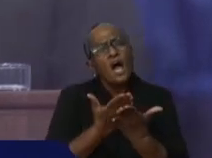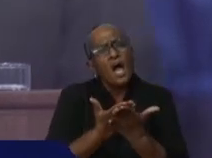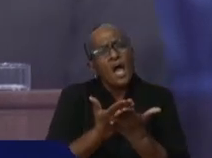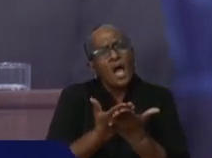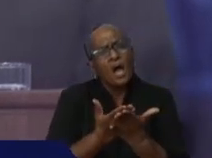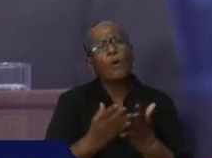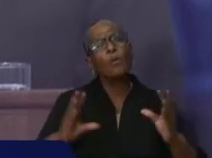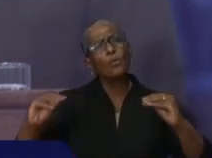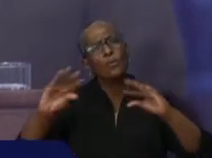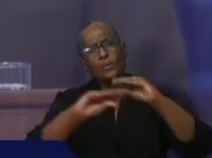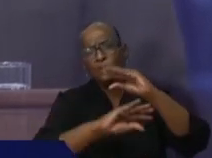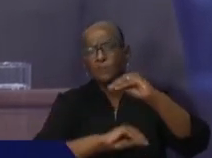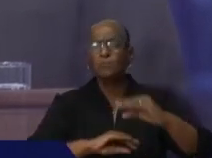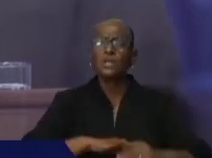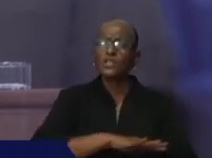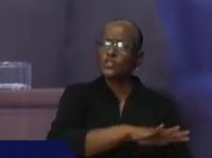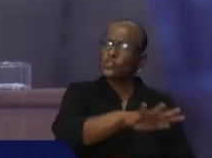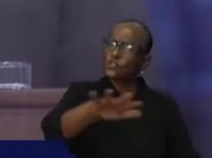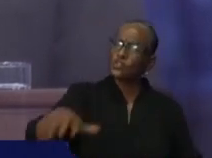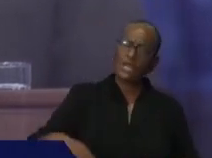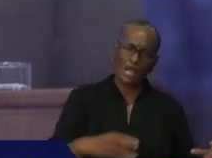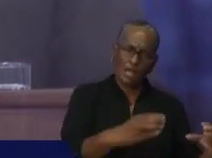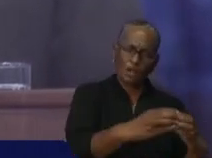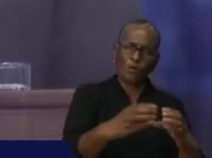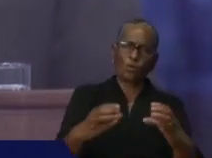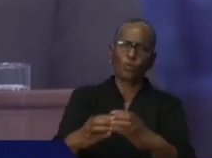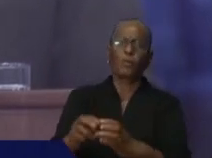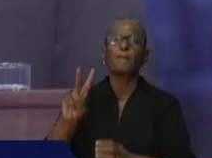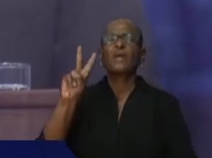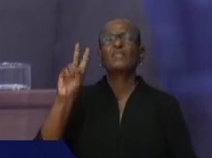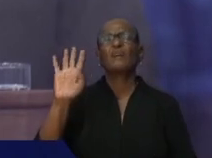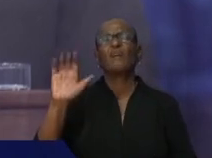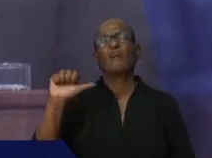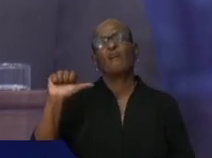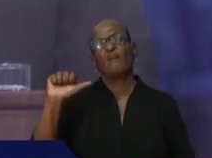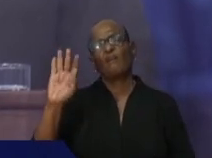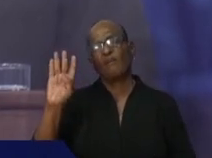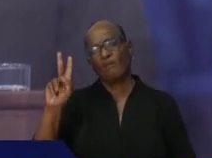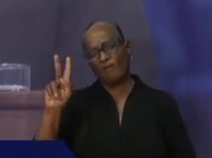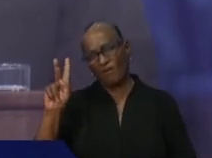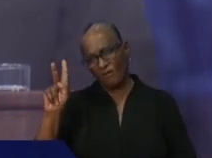de sociale partners, met name met de vakbonden.